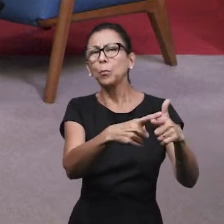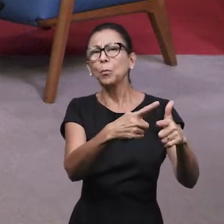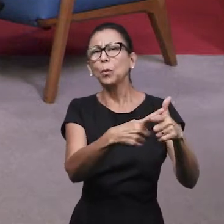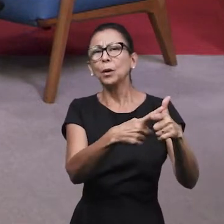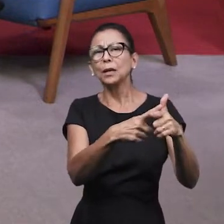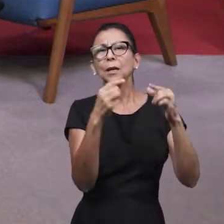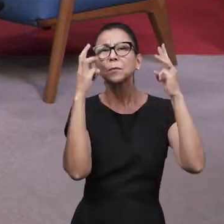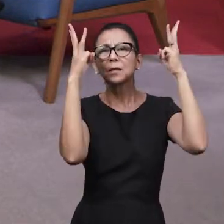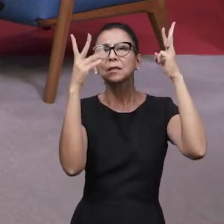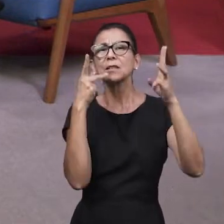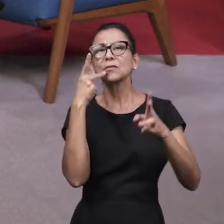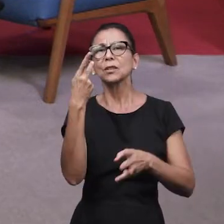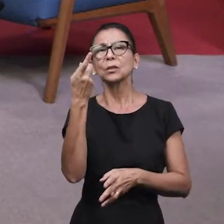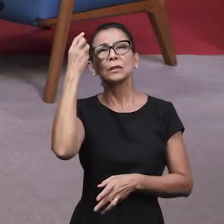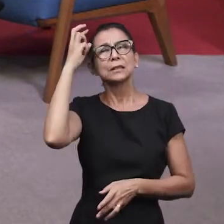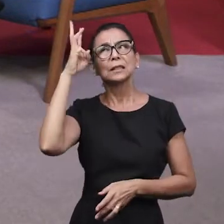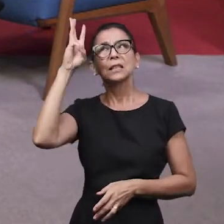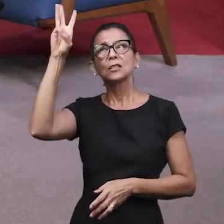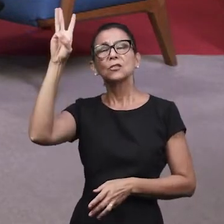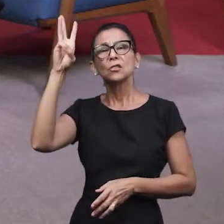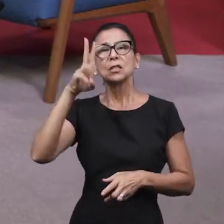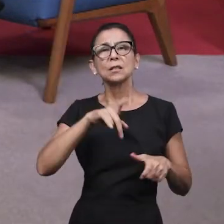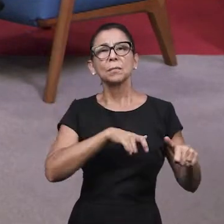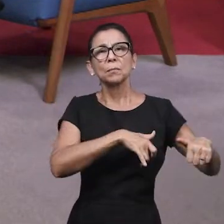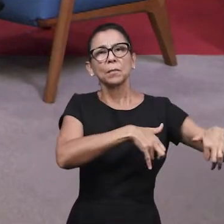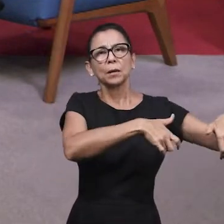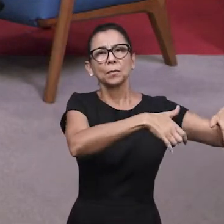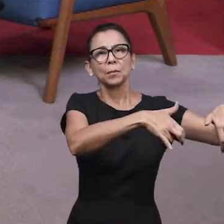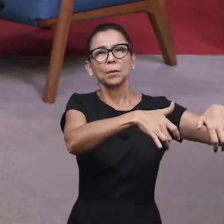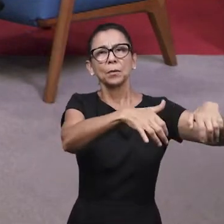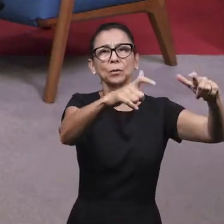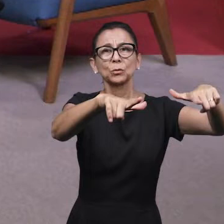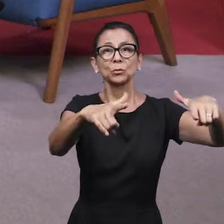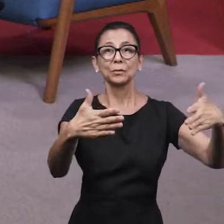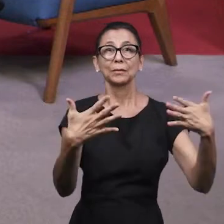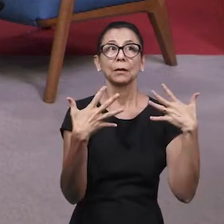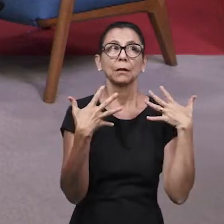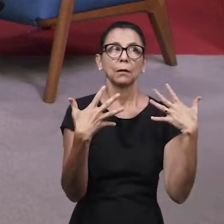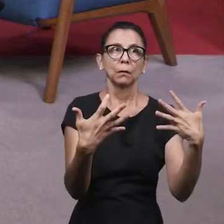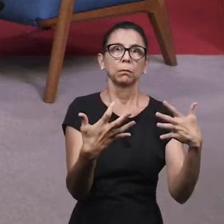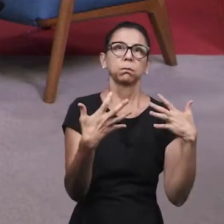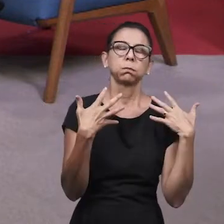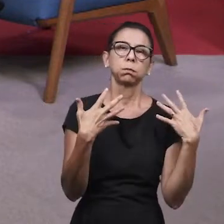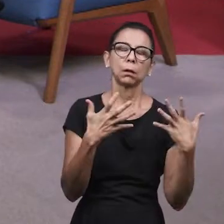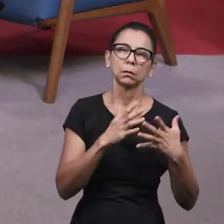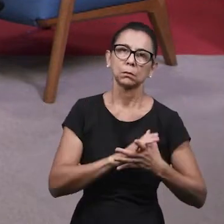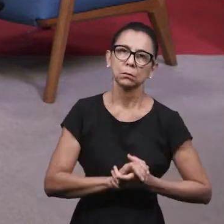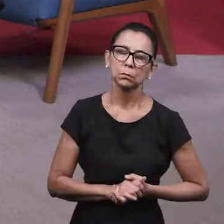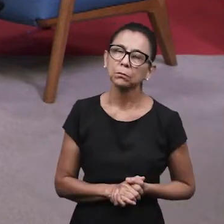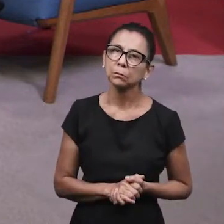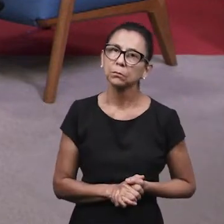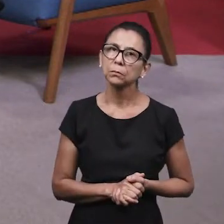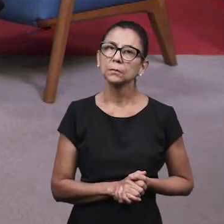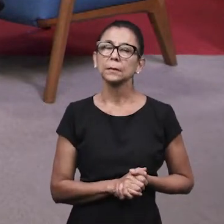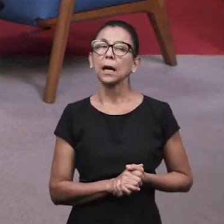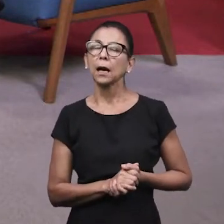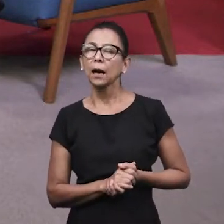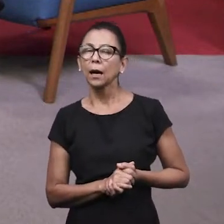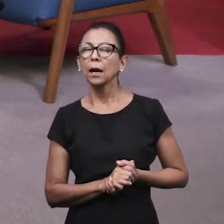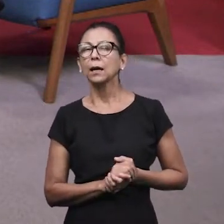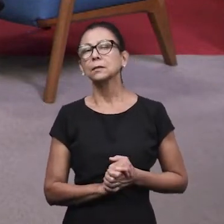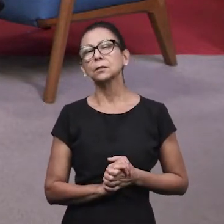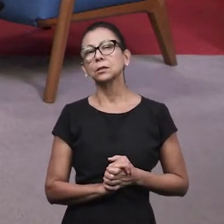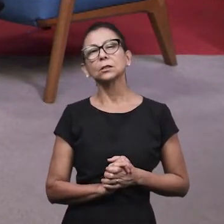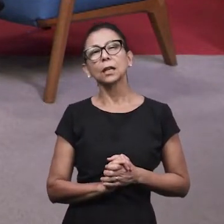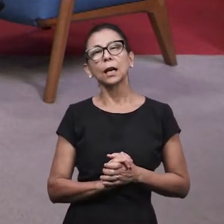en prophétisant à propos de la mort et la résurrection du Seigneur Jésus. Une prophétie qui dit,